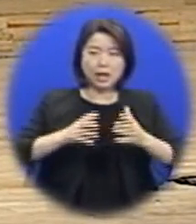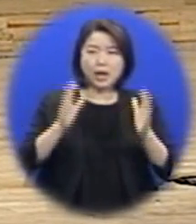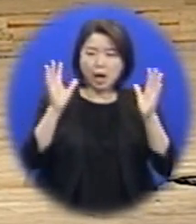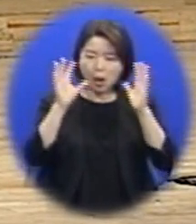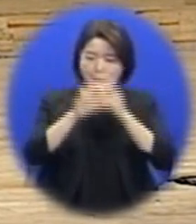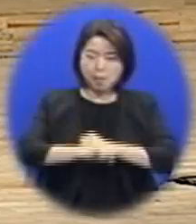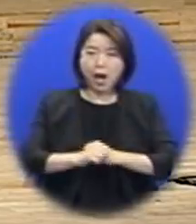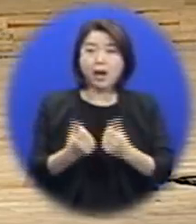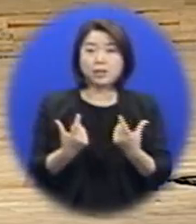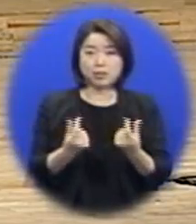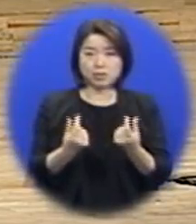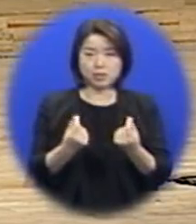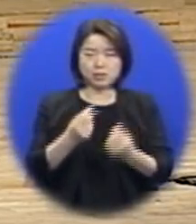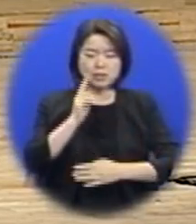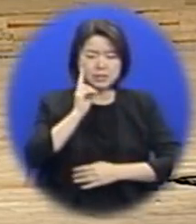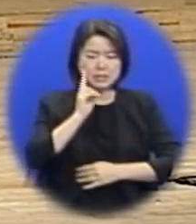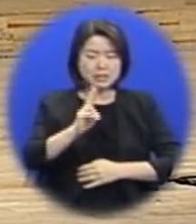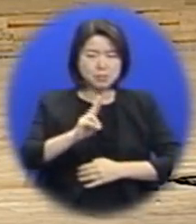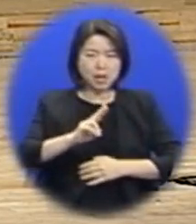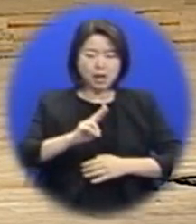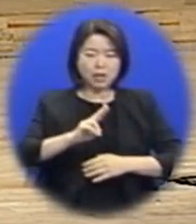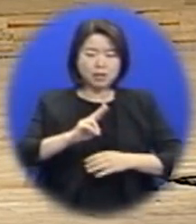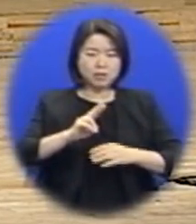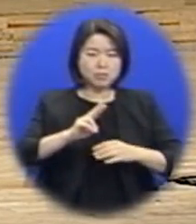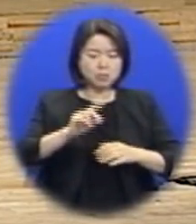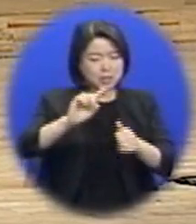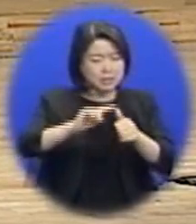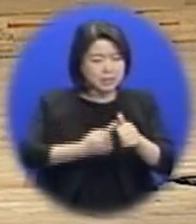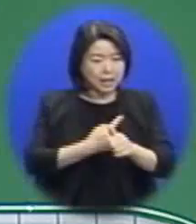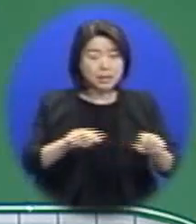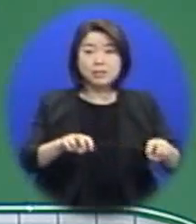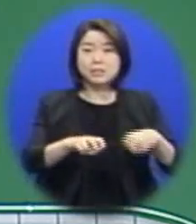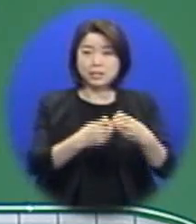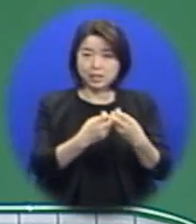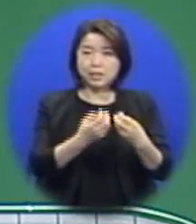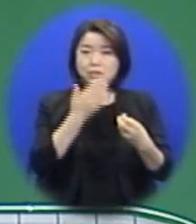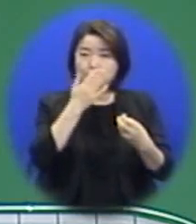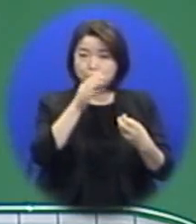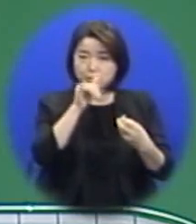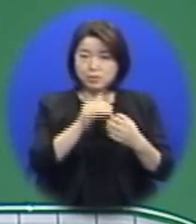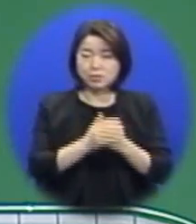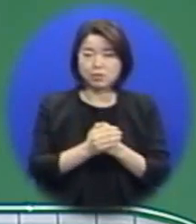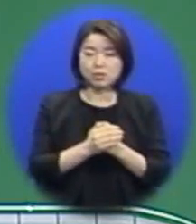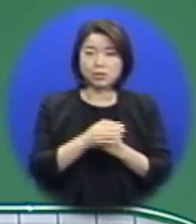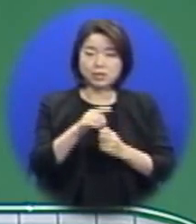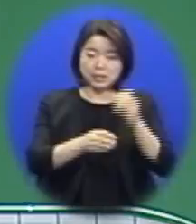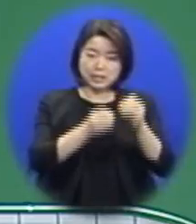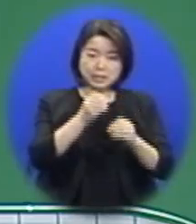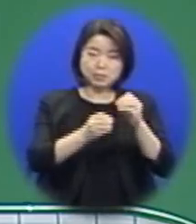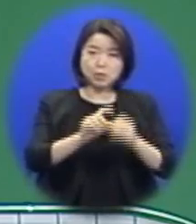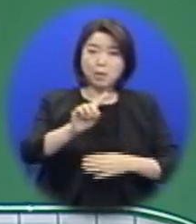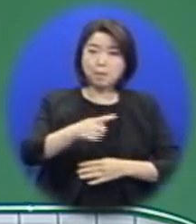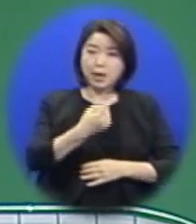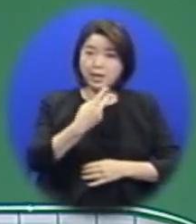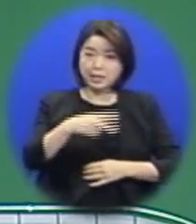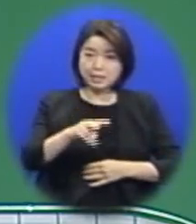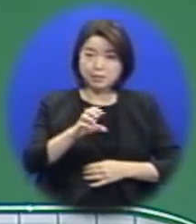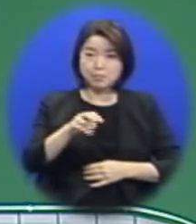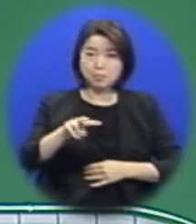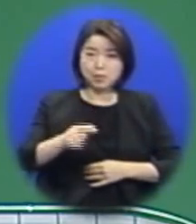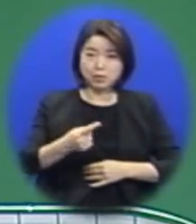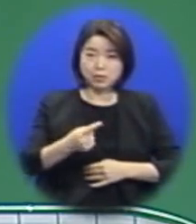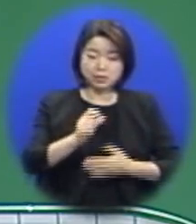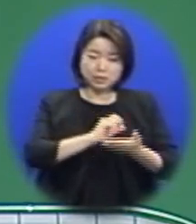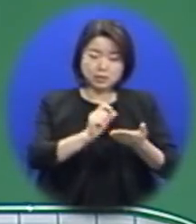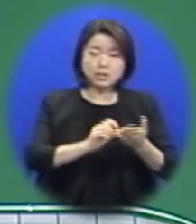같은 끔찍한 재난이기도 합니다. 이 시편 102편은 그 저자가